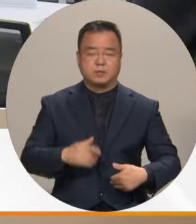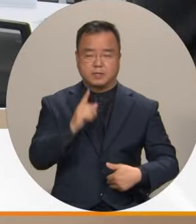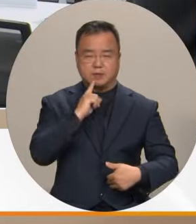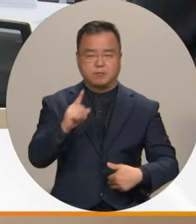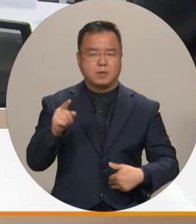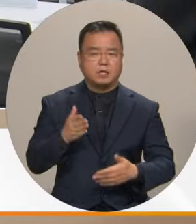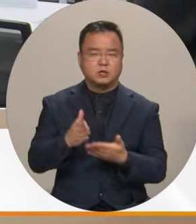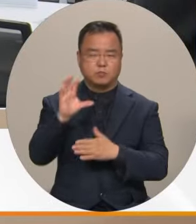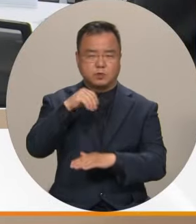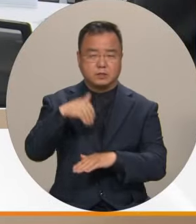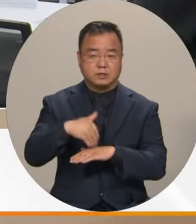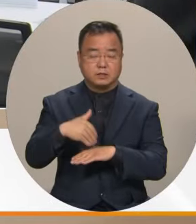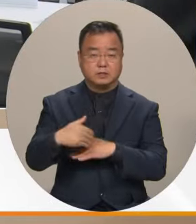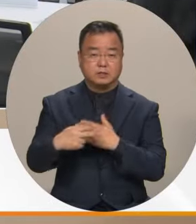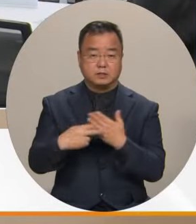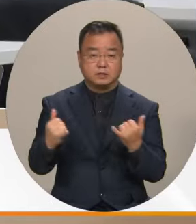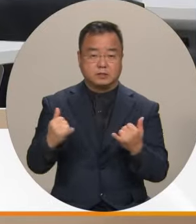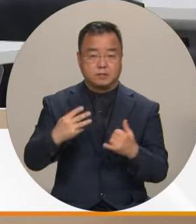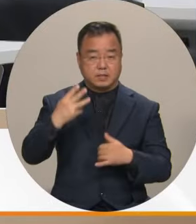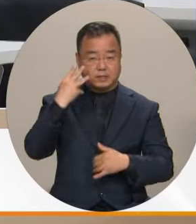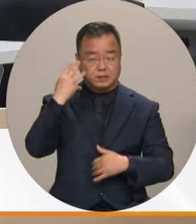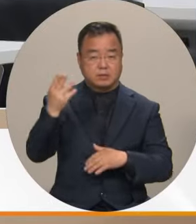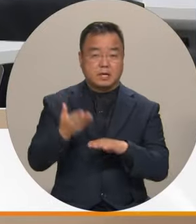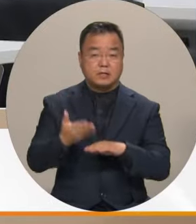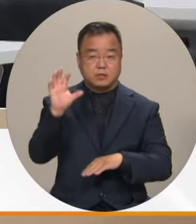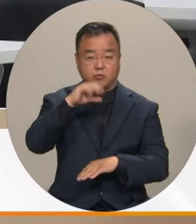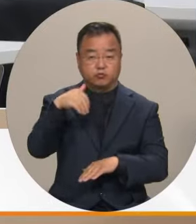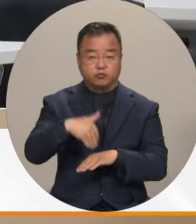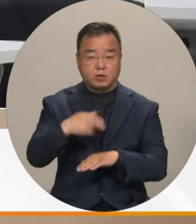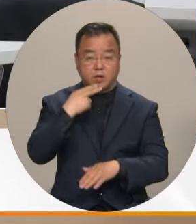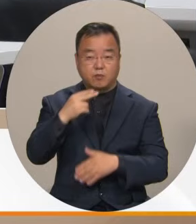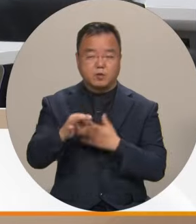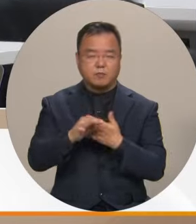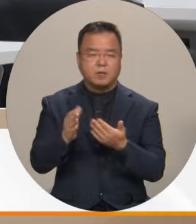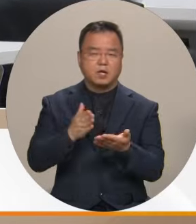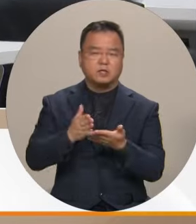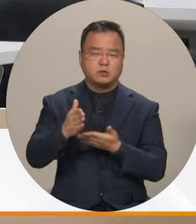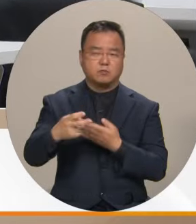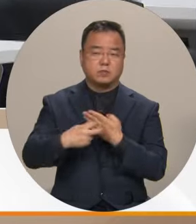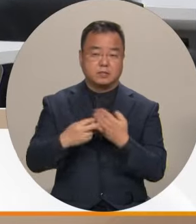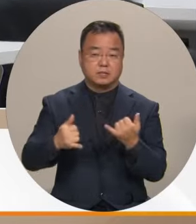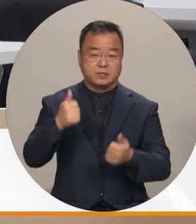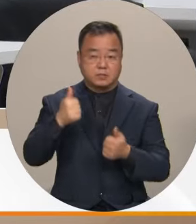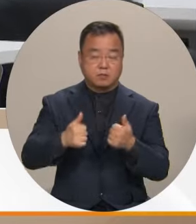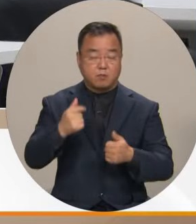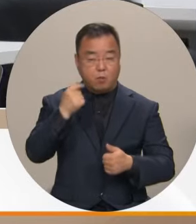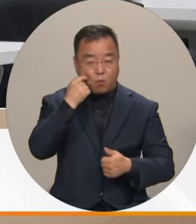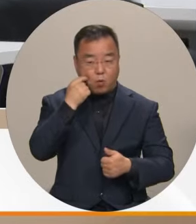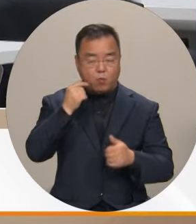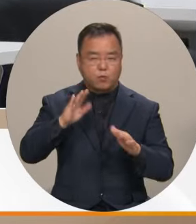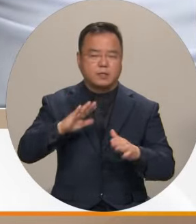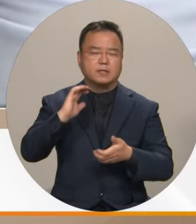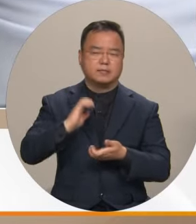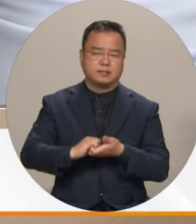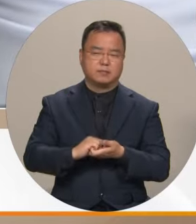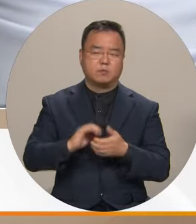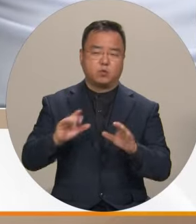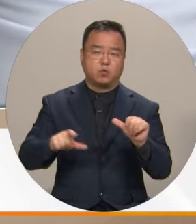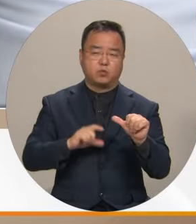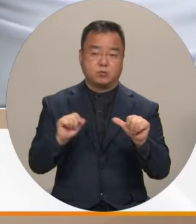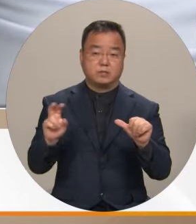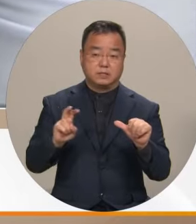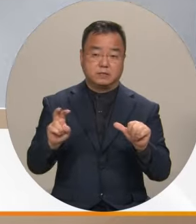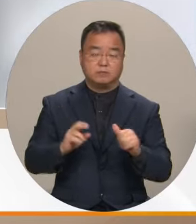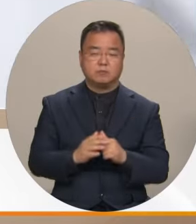않으면 전문이 자격 시험을 볼 수 없는데 어 그 시안이 오는 20일입니다 어 대한 의과대학 또